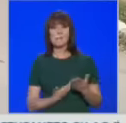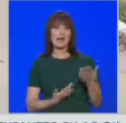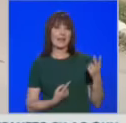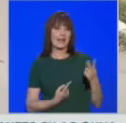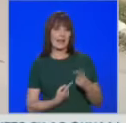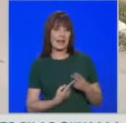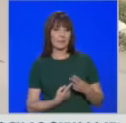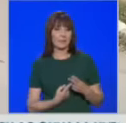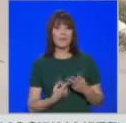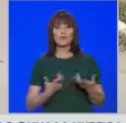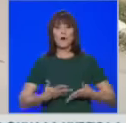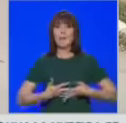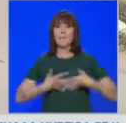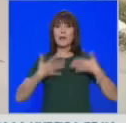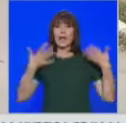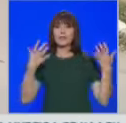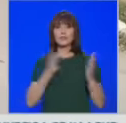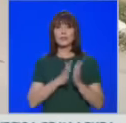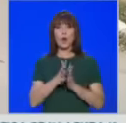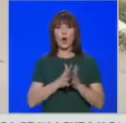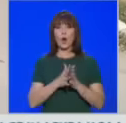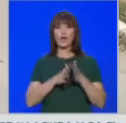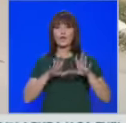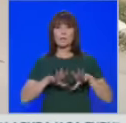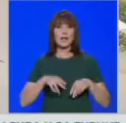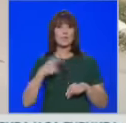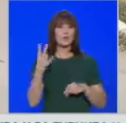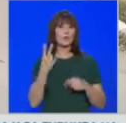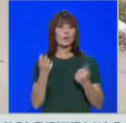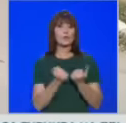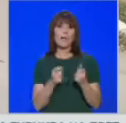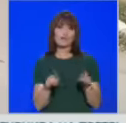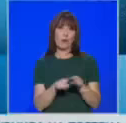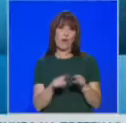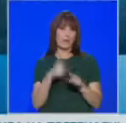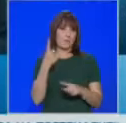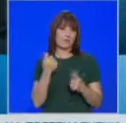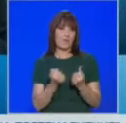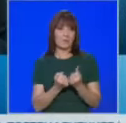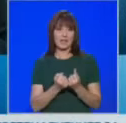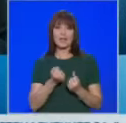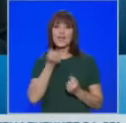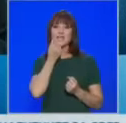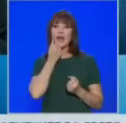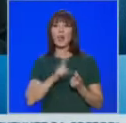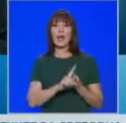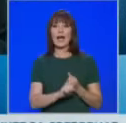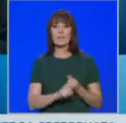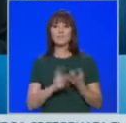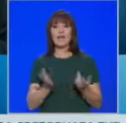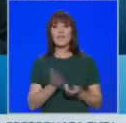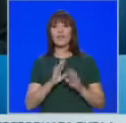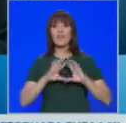тук, разбира се, е празнична и хората приемат второто място като първо. Още повече, че село Крепче вече стана